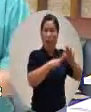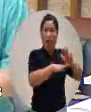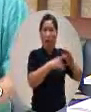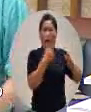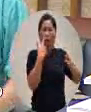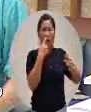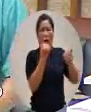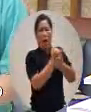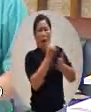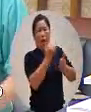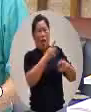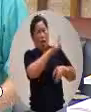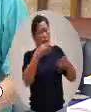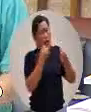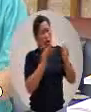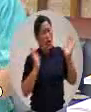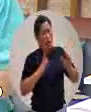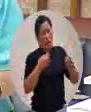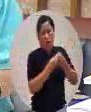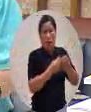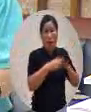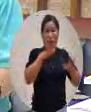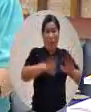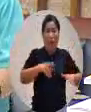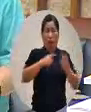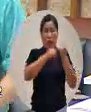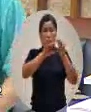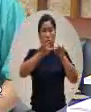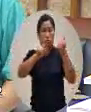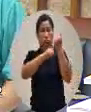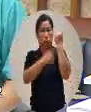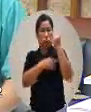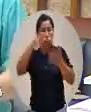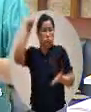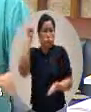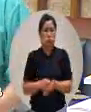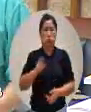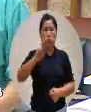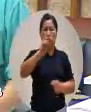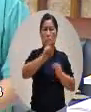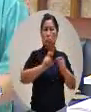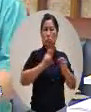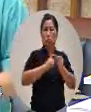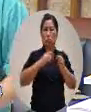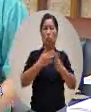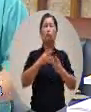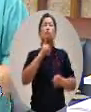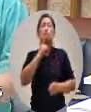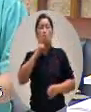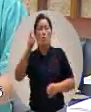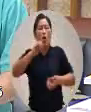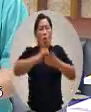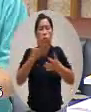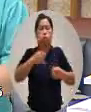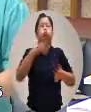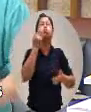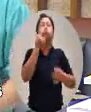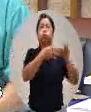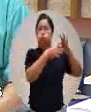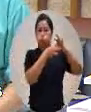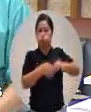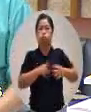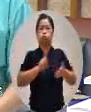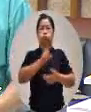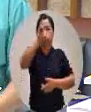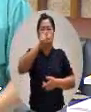10年這位打掛 電話打掛10年還可以上手不是10年 打掛了大家可以上手上手